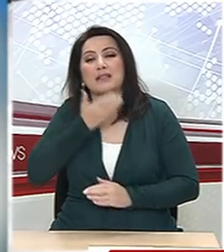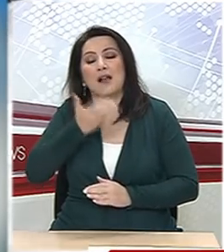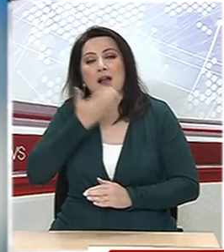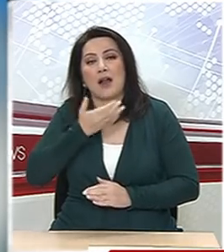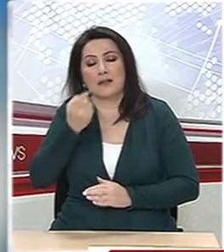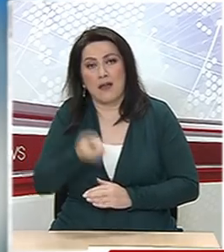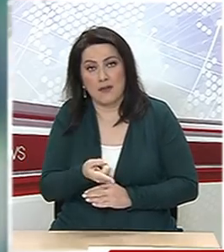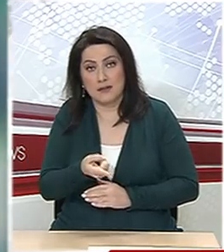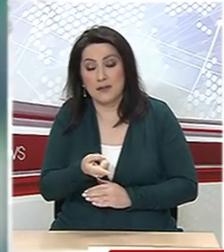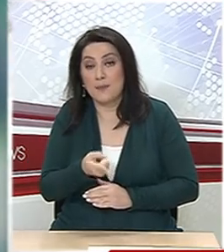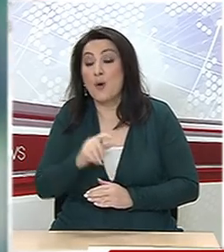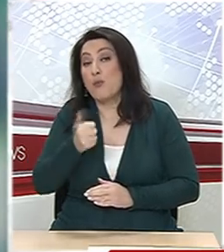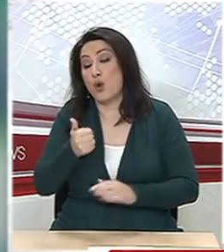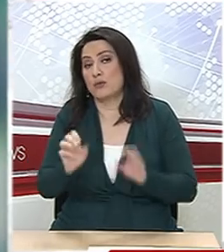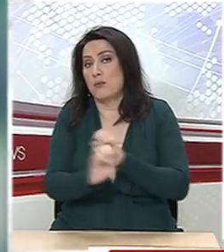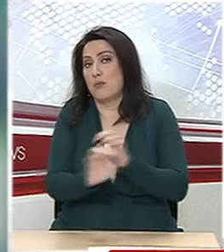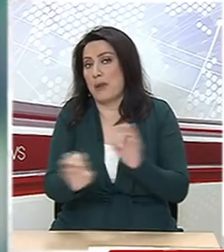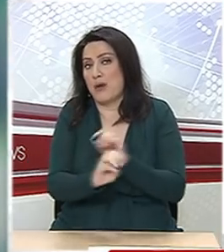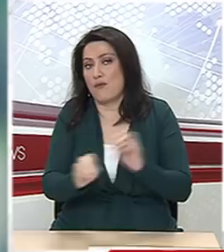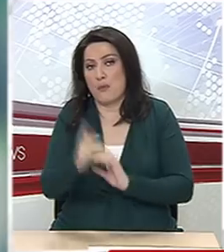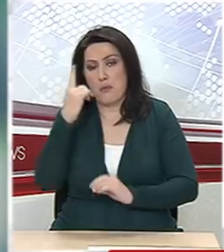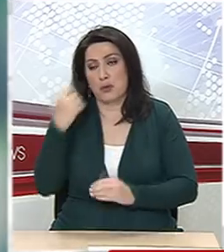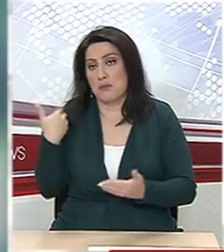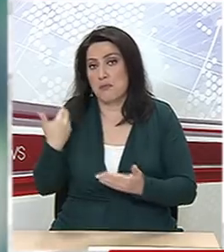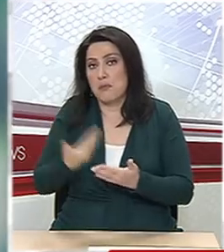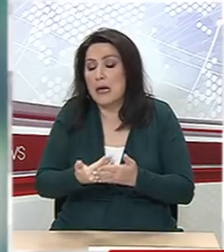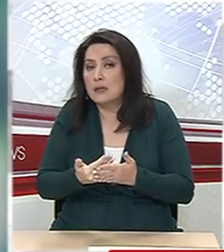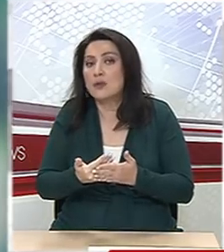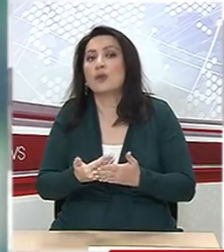Βεβαίως αυτή είναι η πρώτη πληροφορία η οποία έχουμε. Περισσότερα